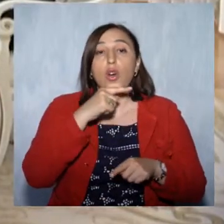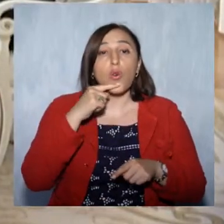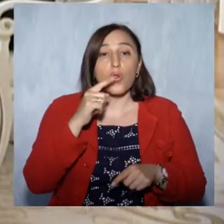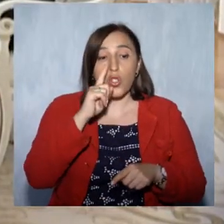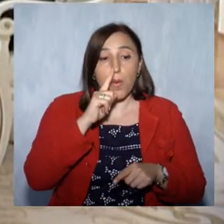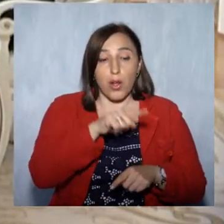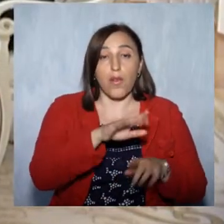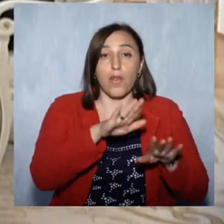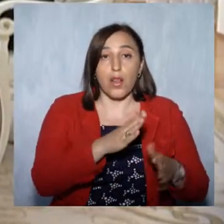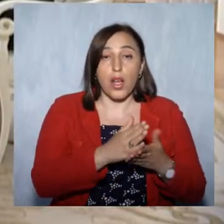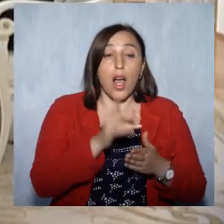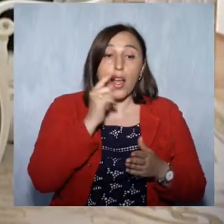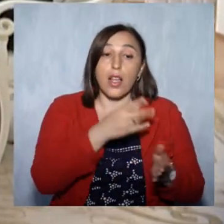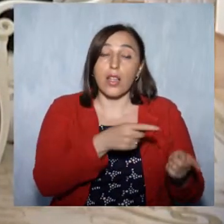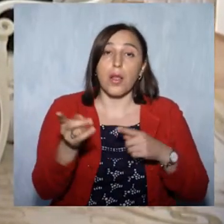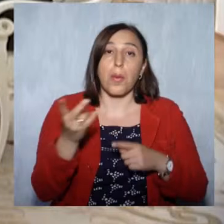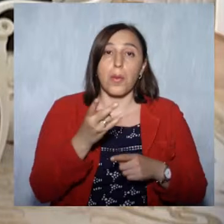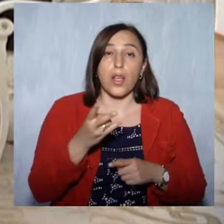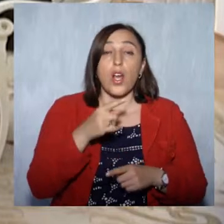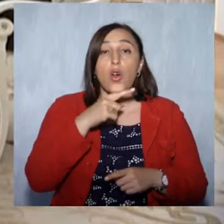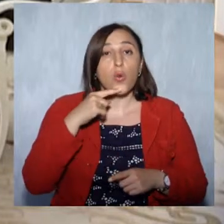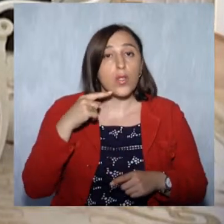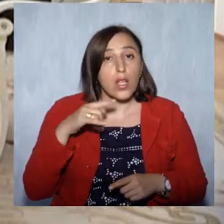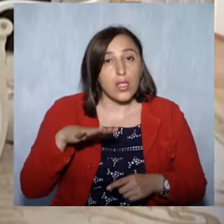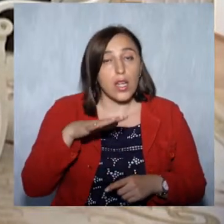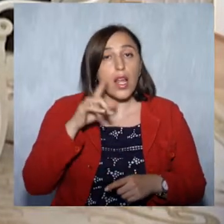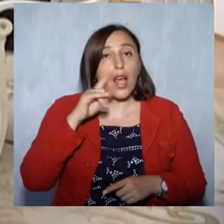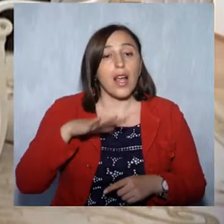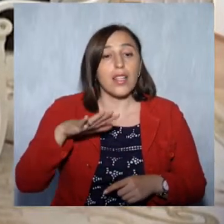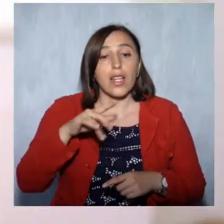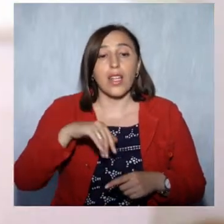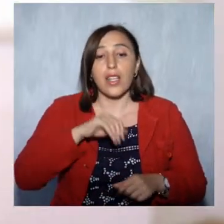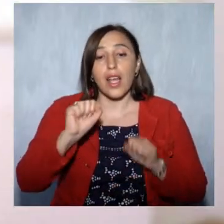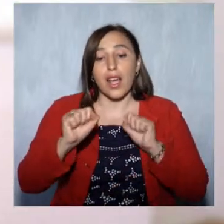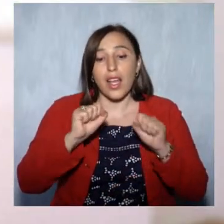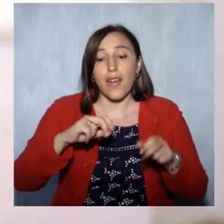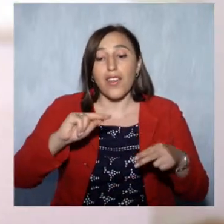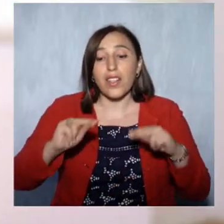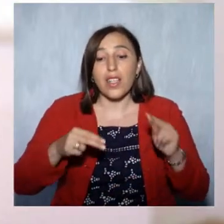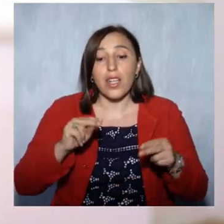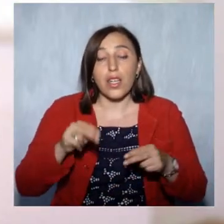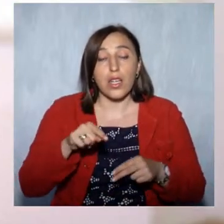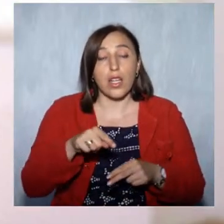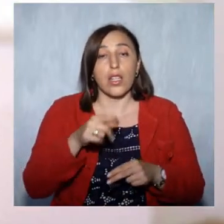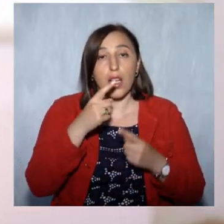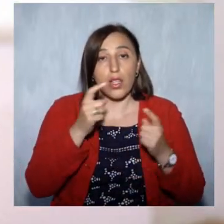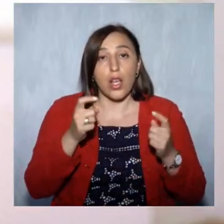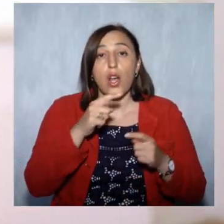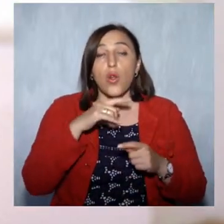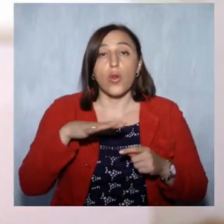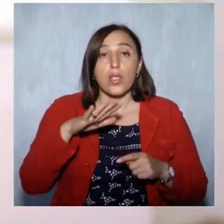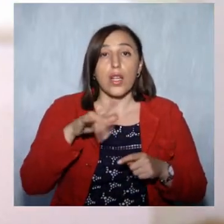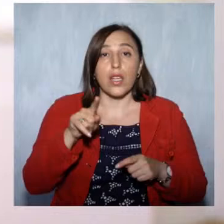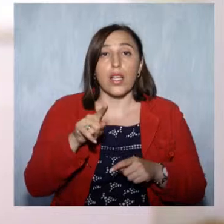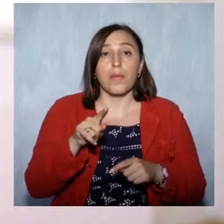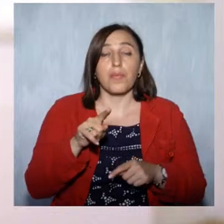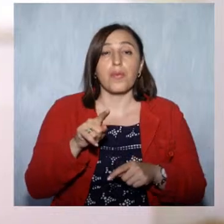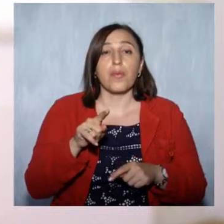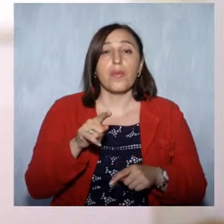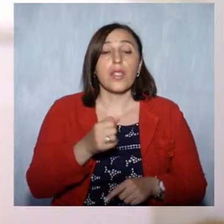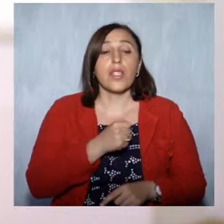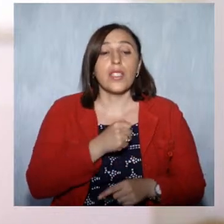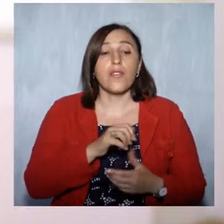դա նախատեսված էր Ադրբեջանի, Ռուսաստանի և Հայաստանի ղեկավարների ստորագրած երակոմ հայտարարությունում։ Ռուսաստանի Դաշնության խաղապահ